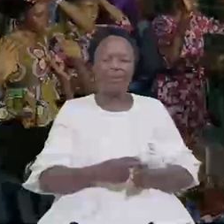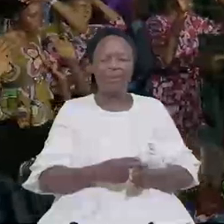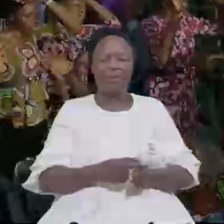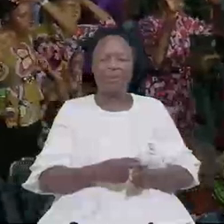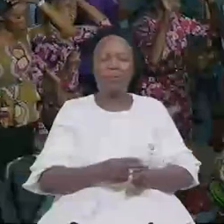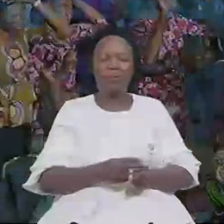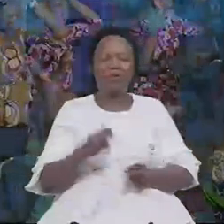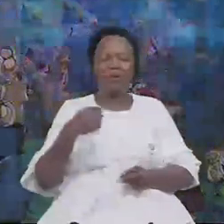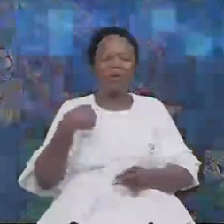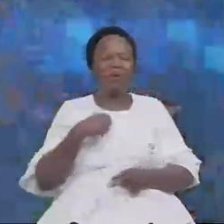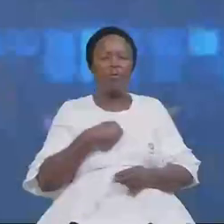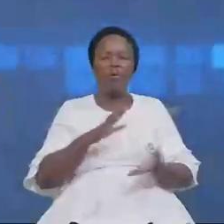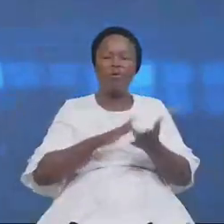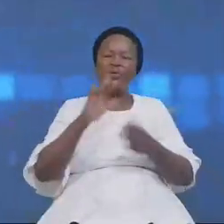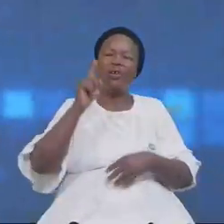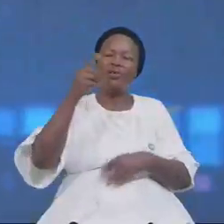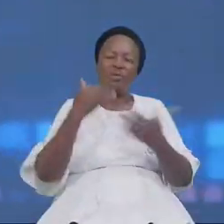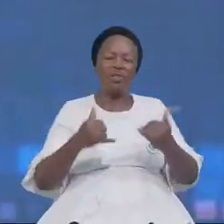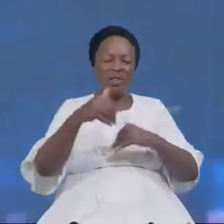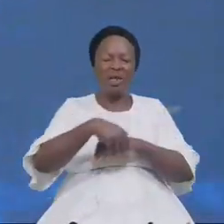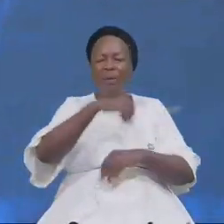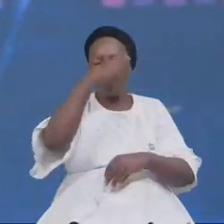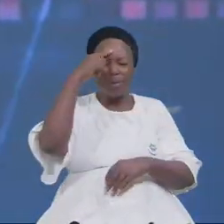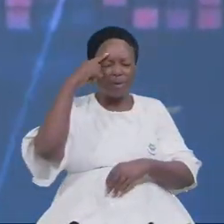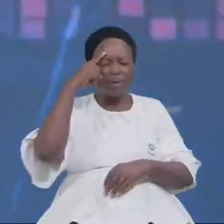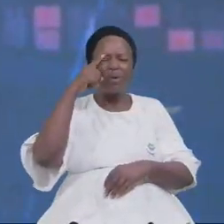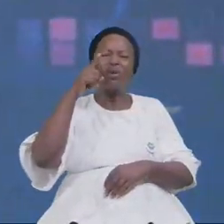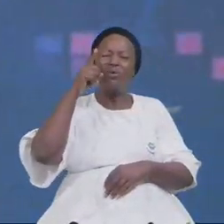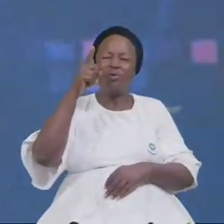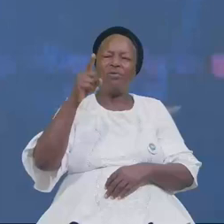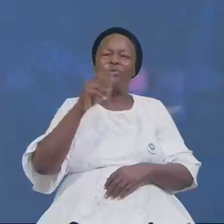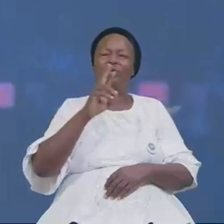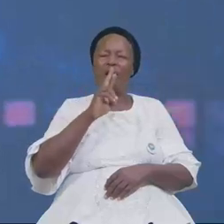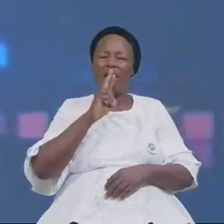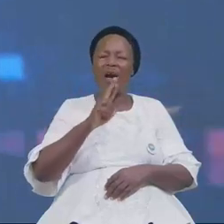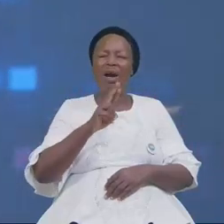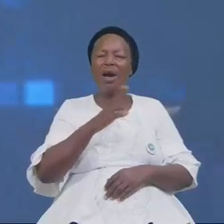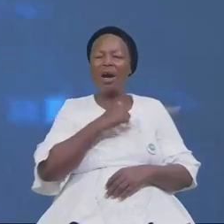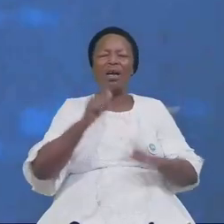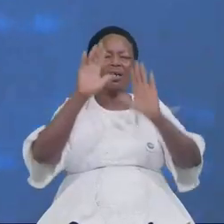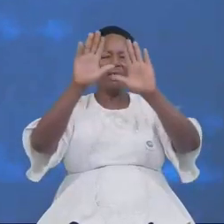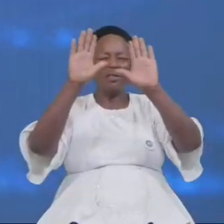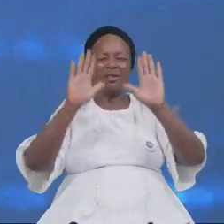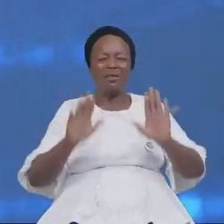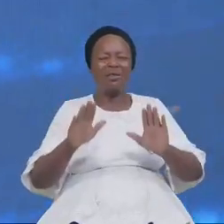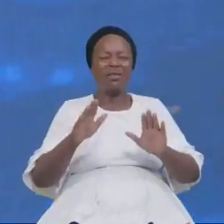te glorifions ce soir. Parce que tu es le Dieu